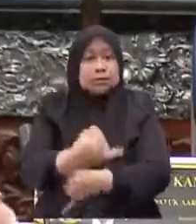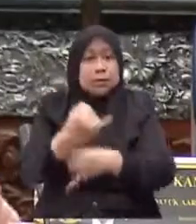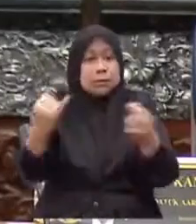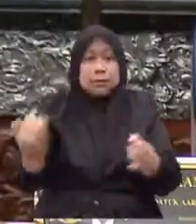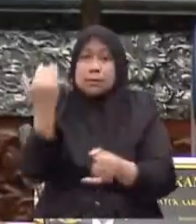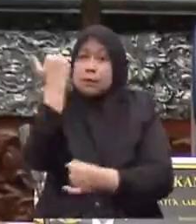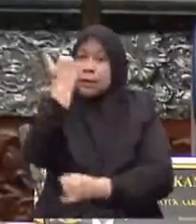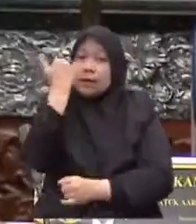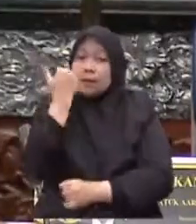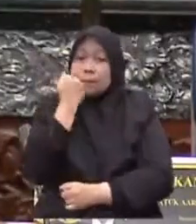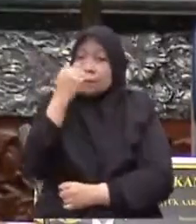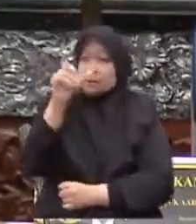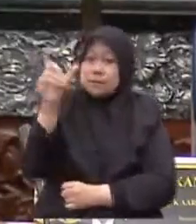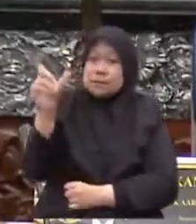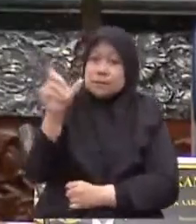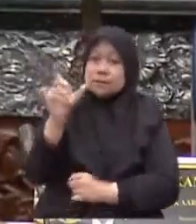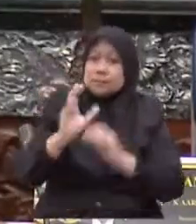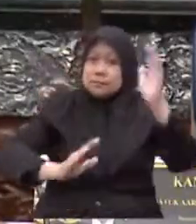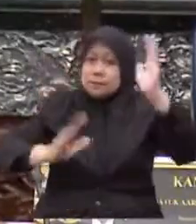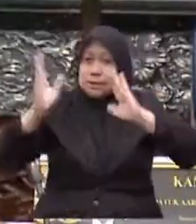kehakiman Syariah